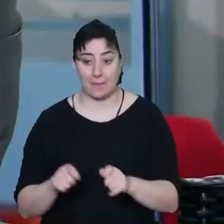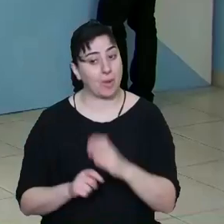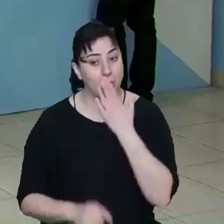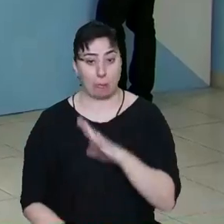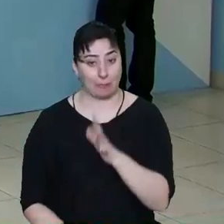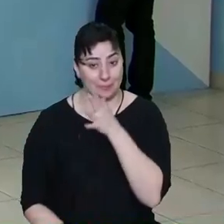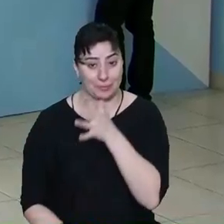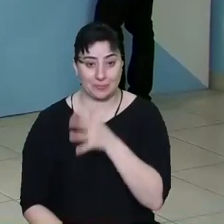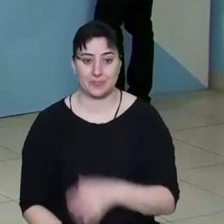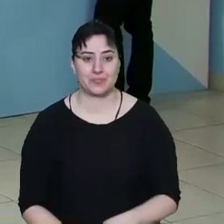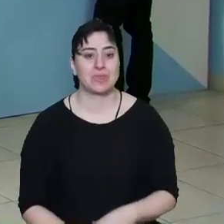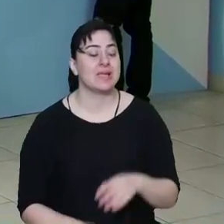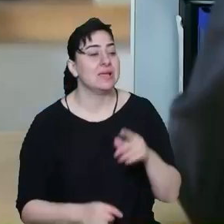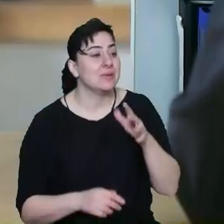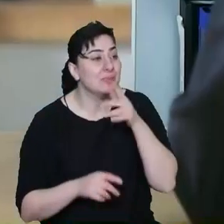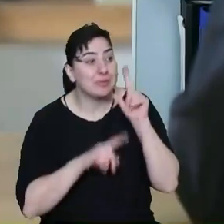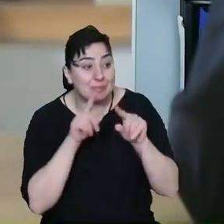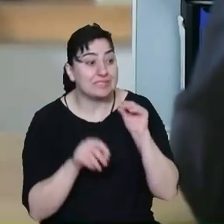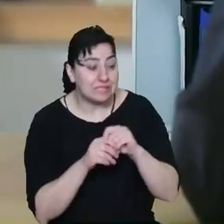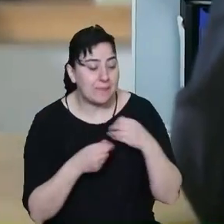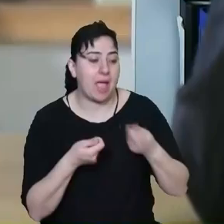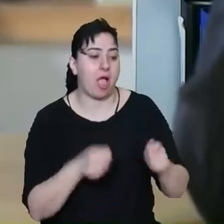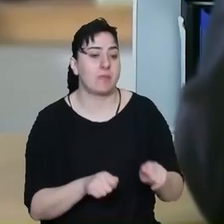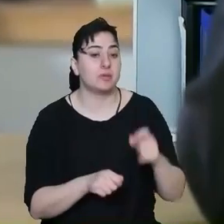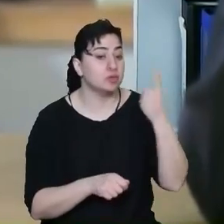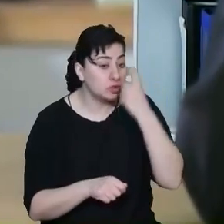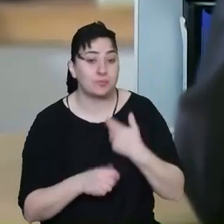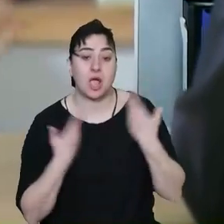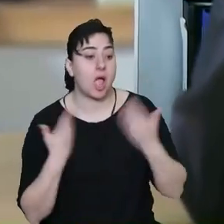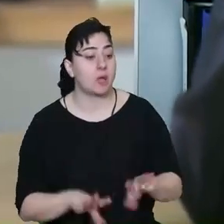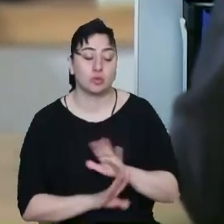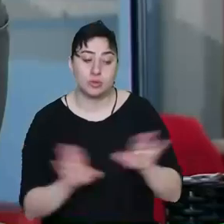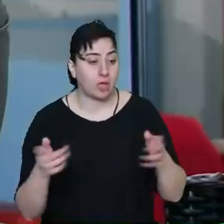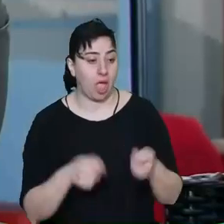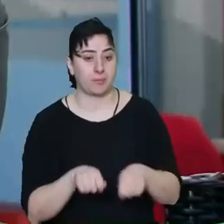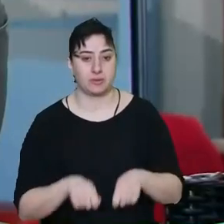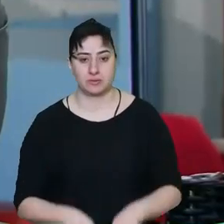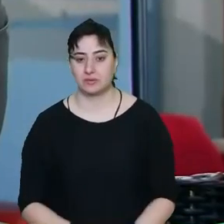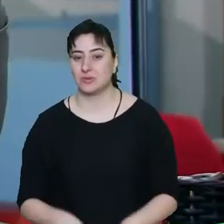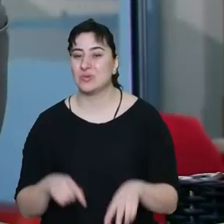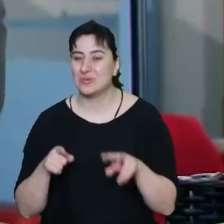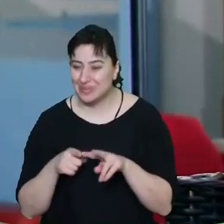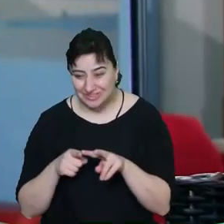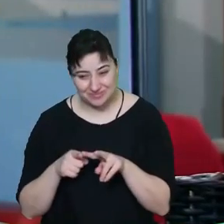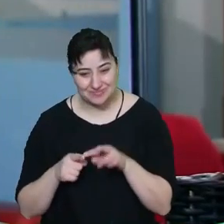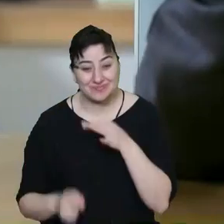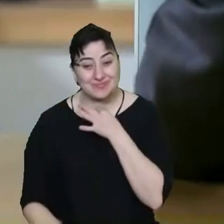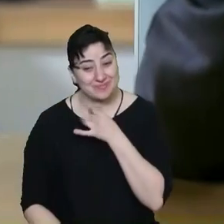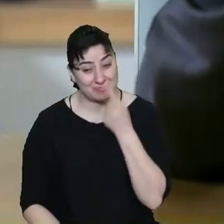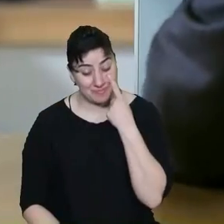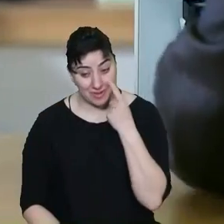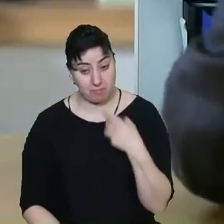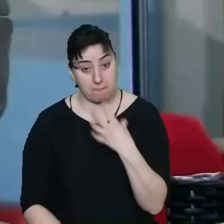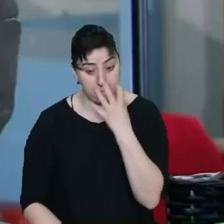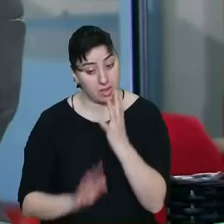değilse. Bilmeceye kapalıyım müdür bey. Eğer bilmece falan soracaksanız kesinlikle kapalıyım. Nurhan'cığım. Bak, bu